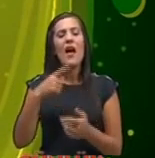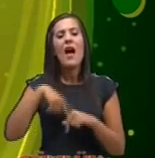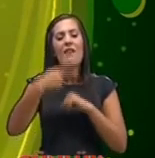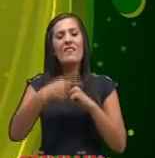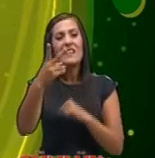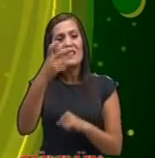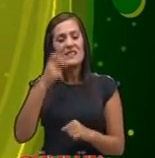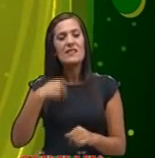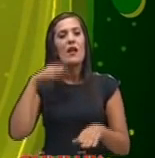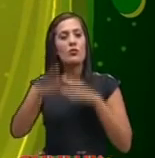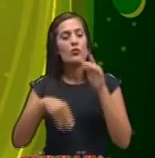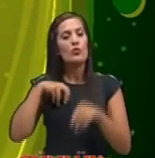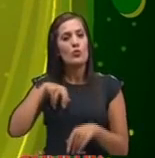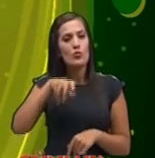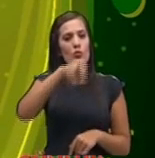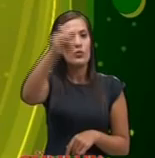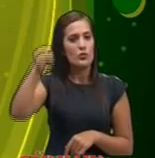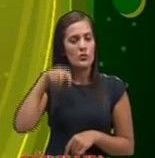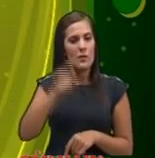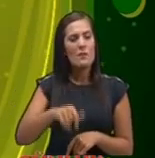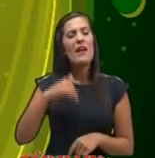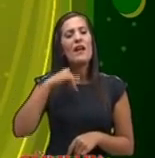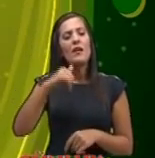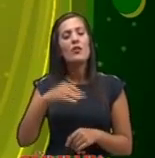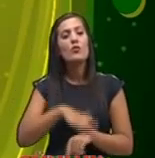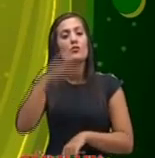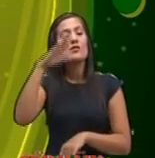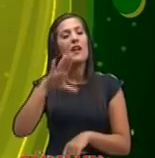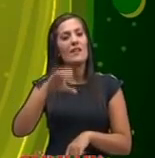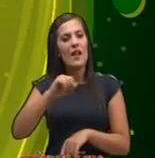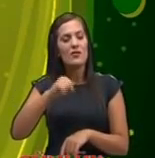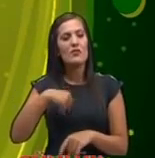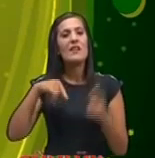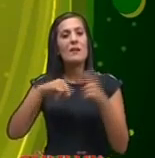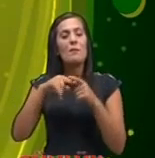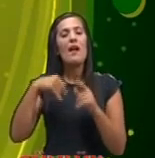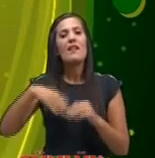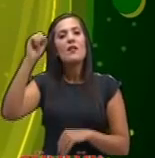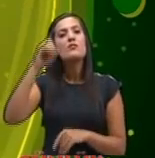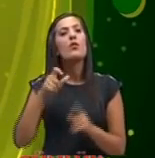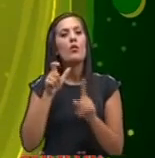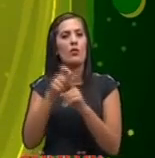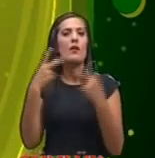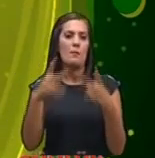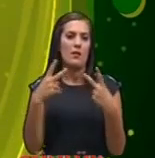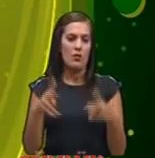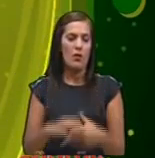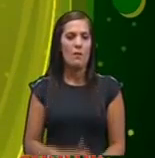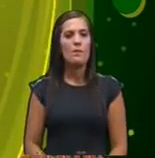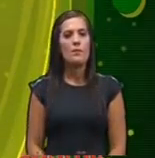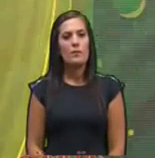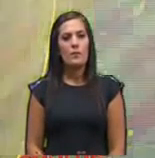yürüyüş yapmak, genetik olarak yüksek tansiyona yatkın kişileri hipertansiyondan koruyabiliyor.